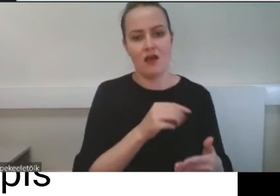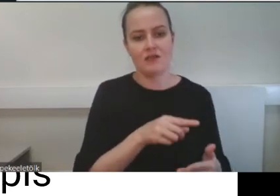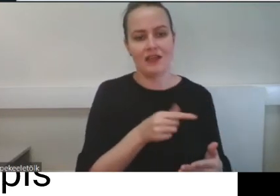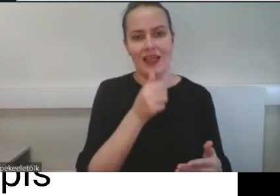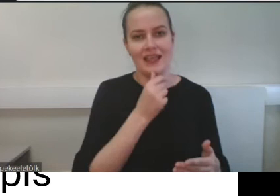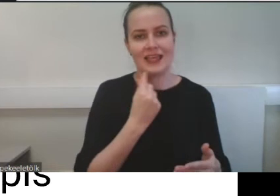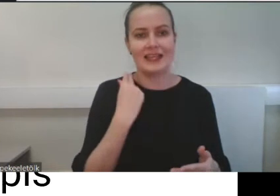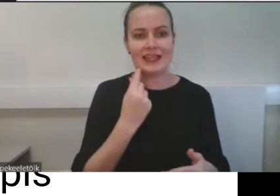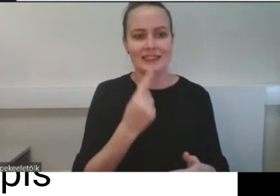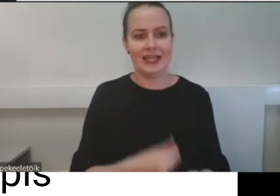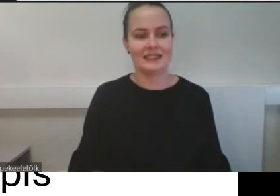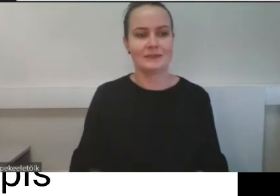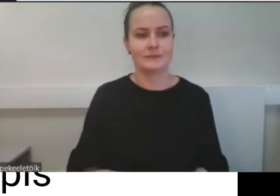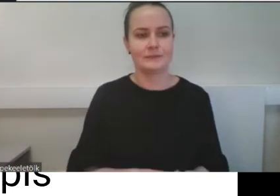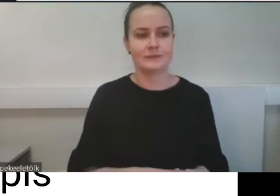uuring, siis